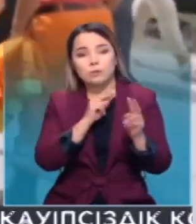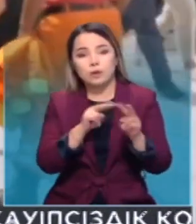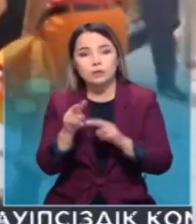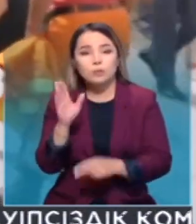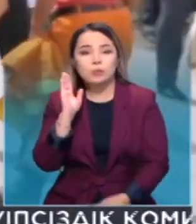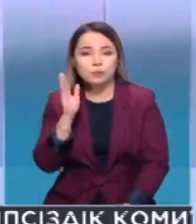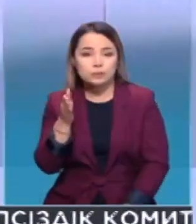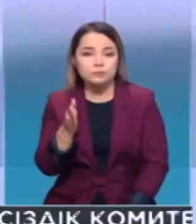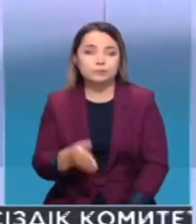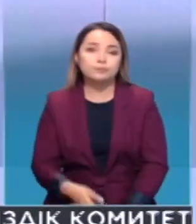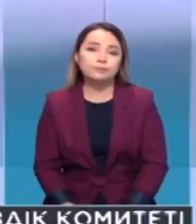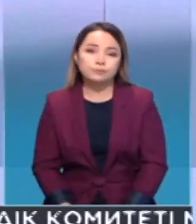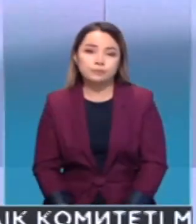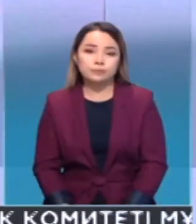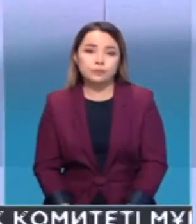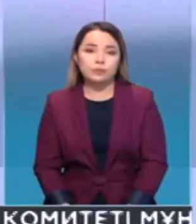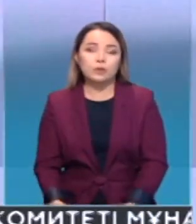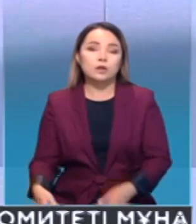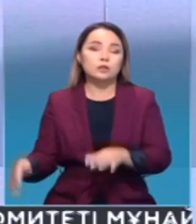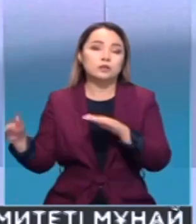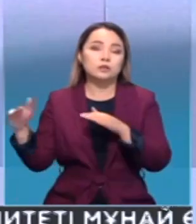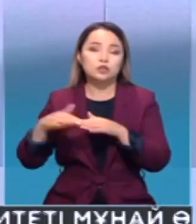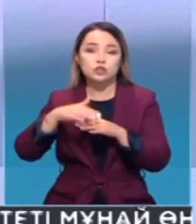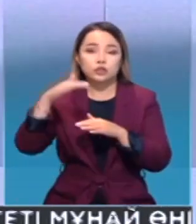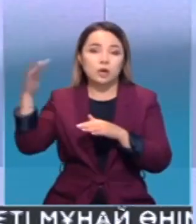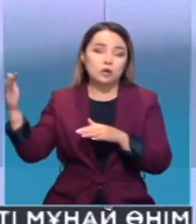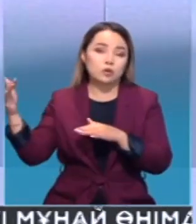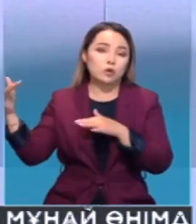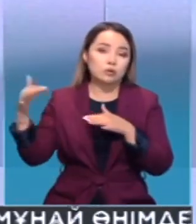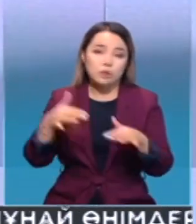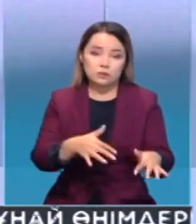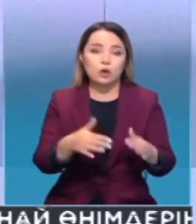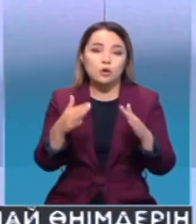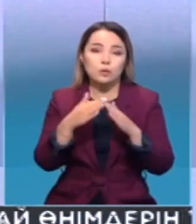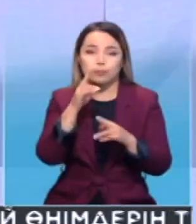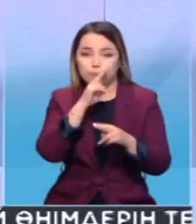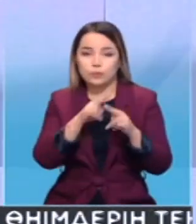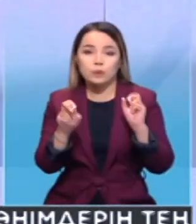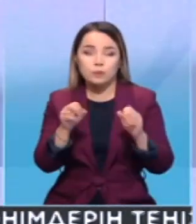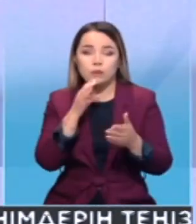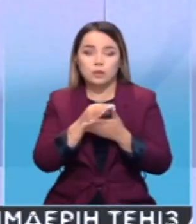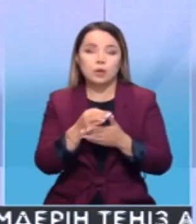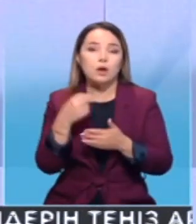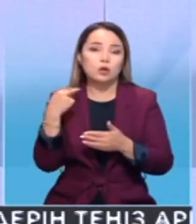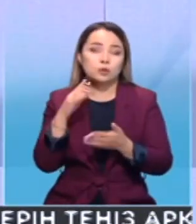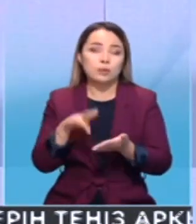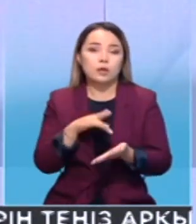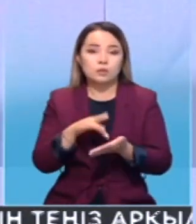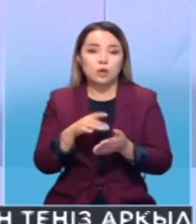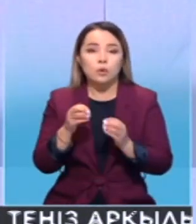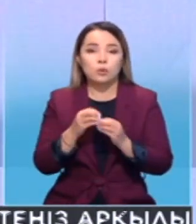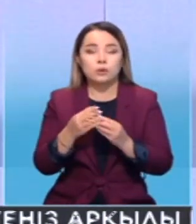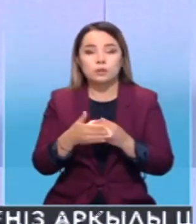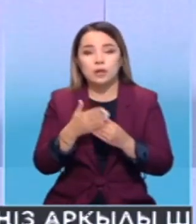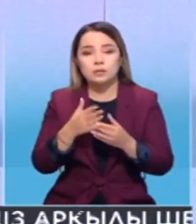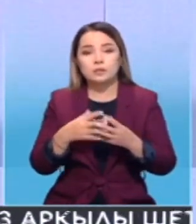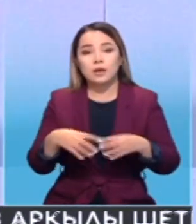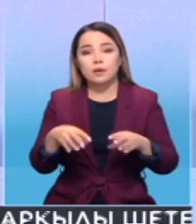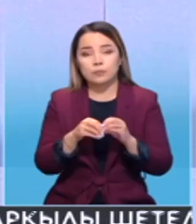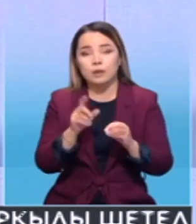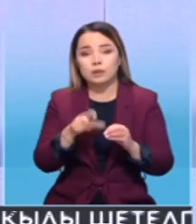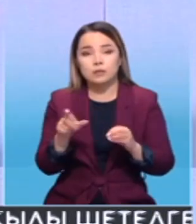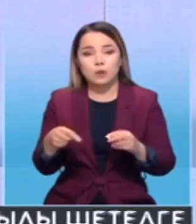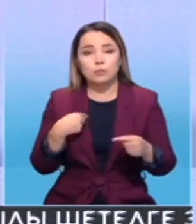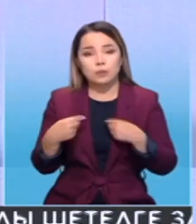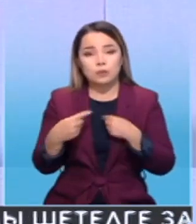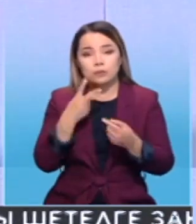отырамын. Жар құласа үй кетеді. Ақтөбеде ондаған отбасы жандарын шүберекке түйіп отыр. Өйткені Қарғалы